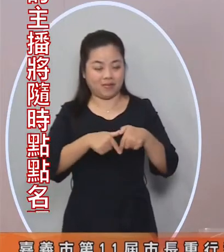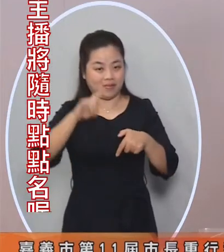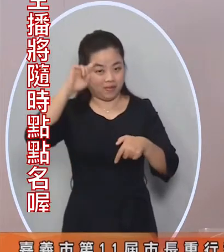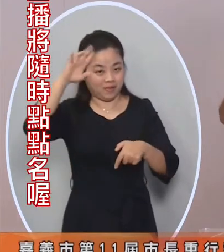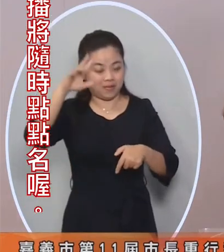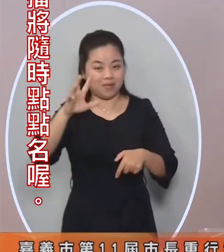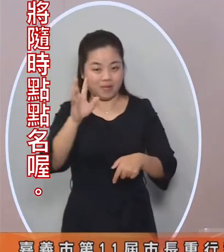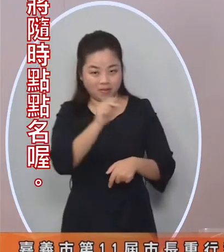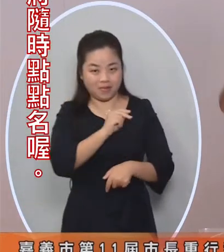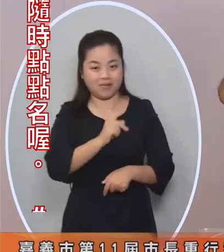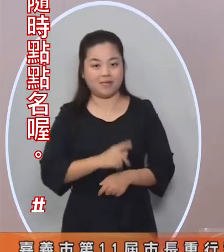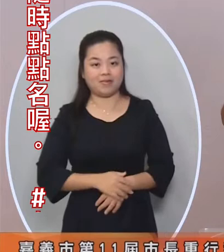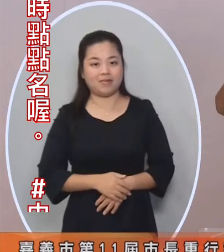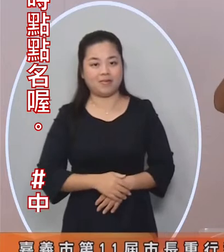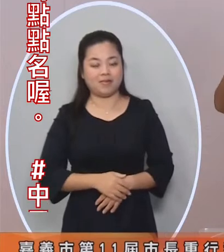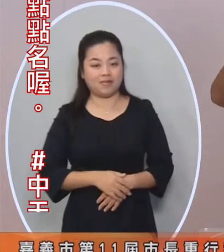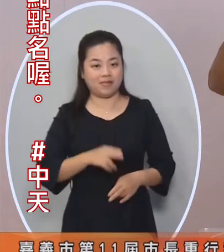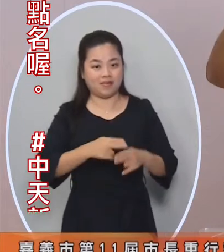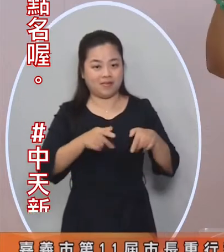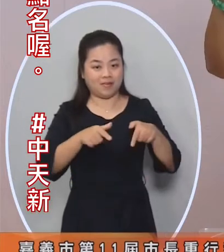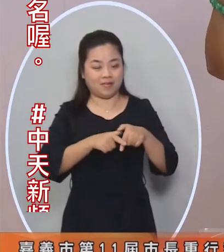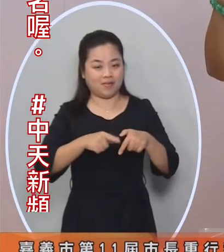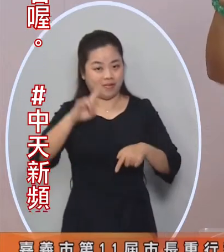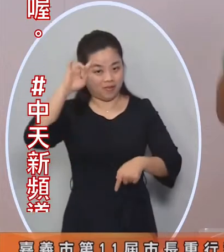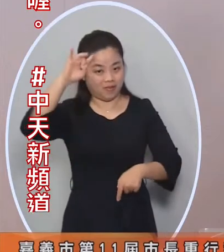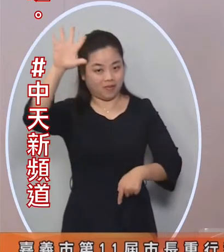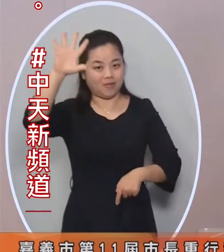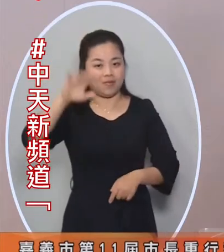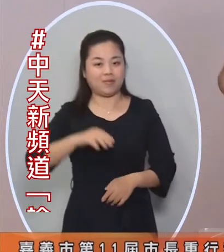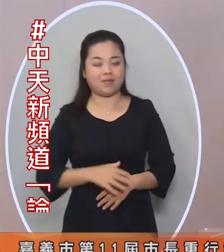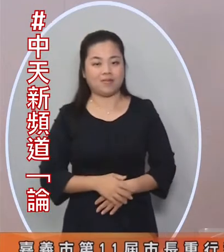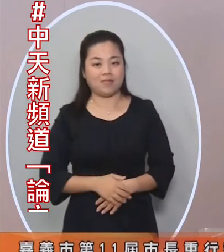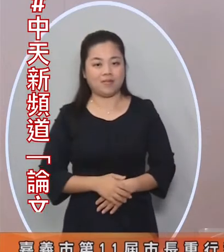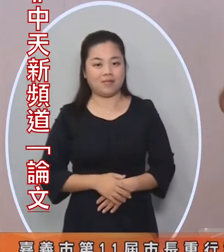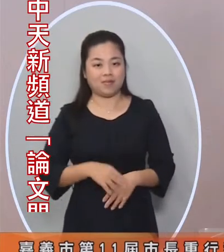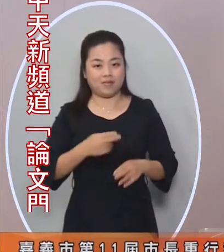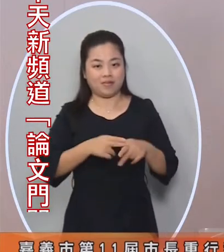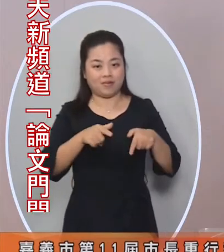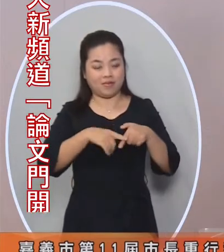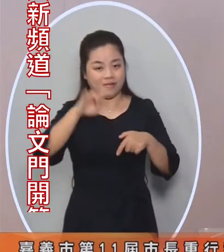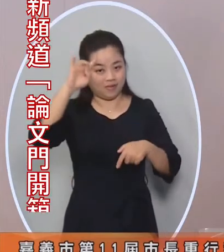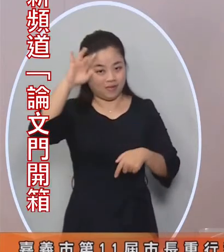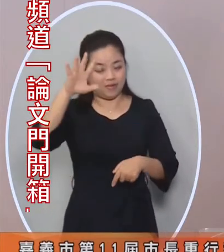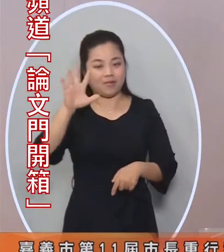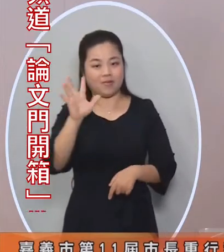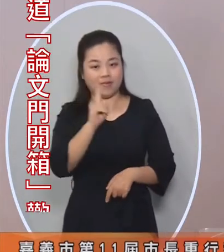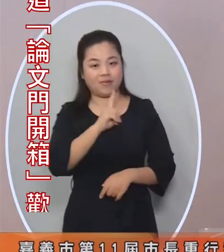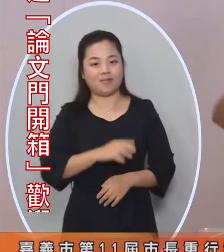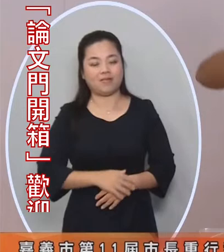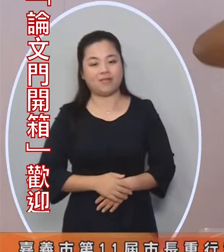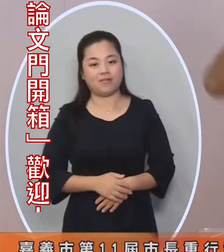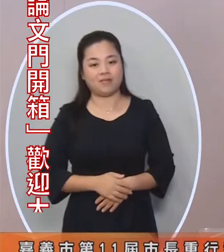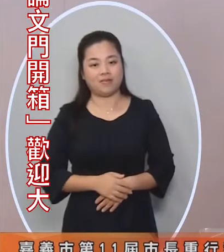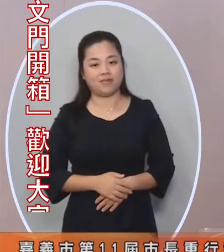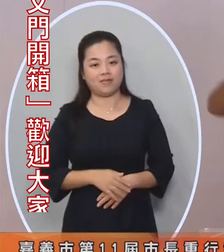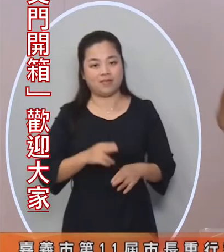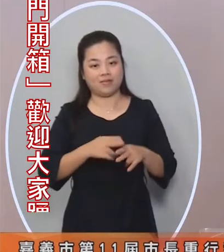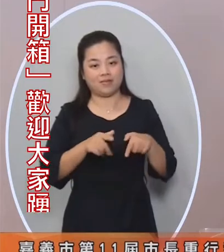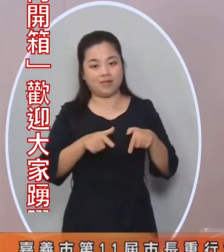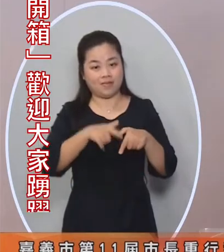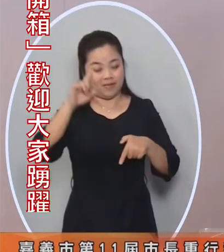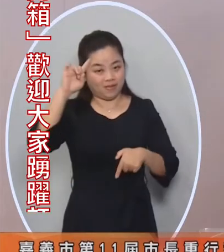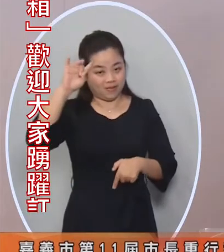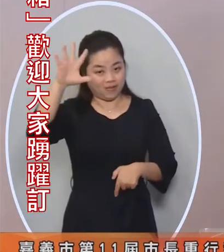迹，信心创造奇迹，信心创造奇迹，信